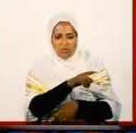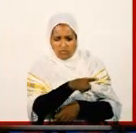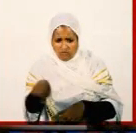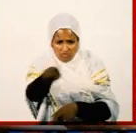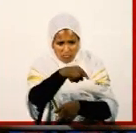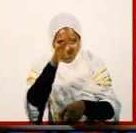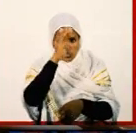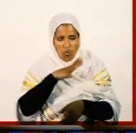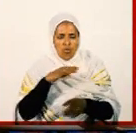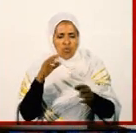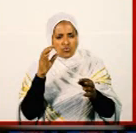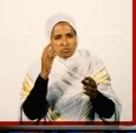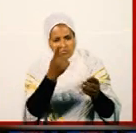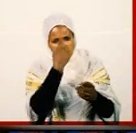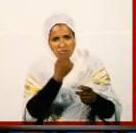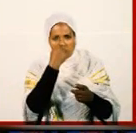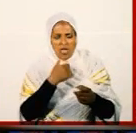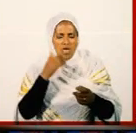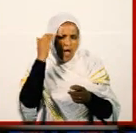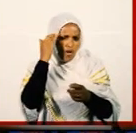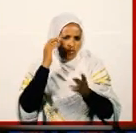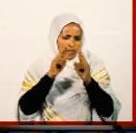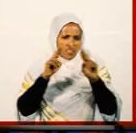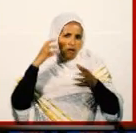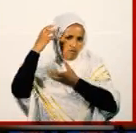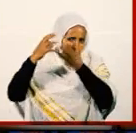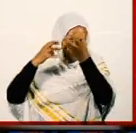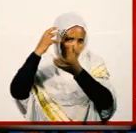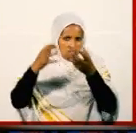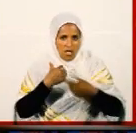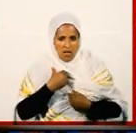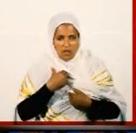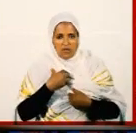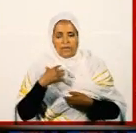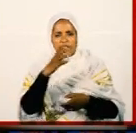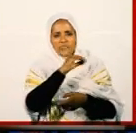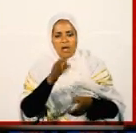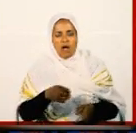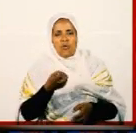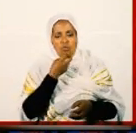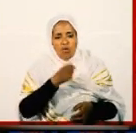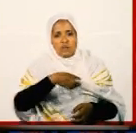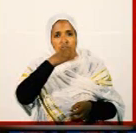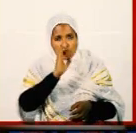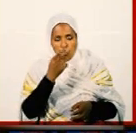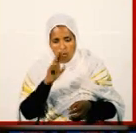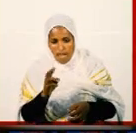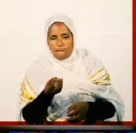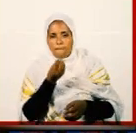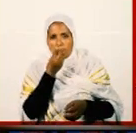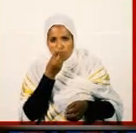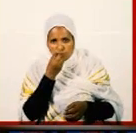እያሉ ያስቸግሩኛል። ይሄ ህሊናዬን በጣም እየረበሸው ነው። ጠጥቶ ወይም